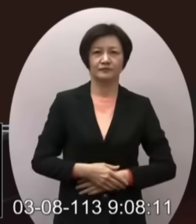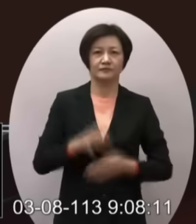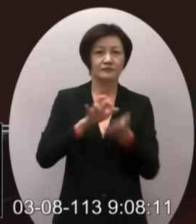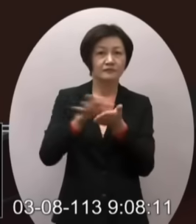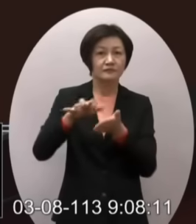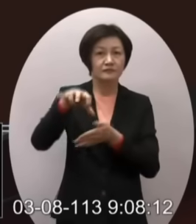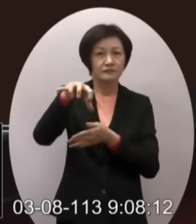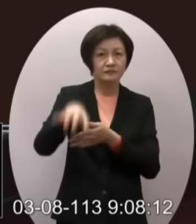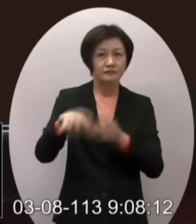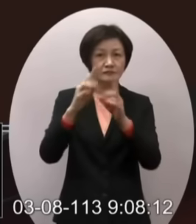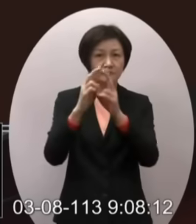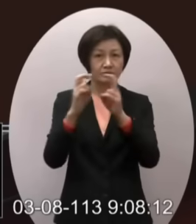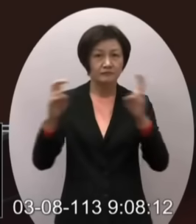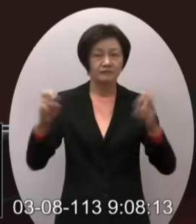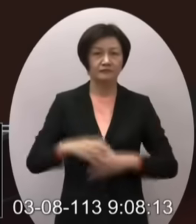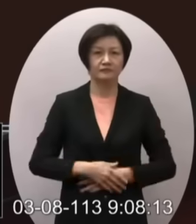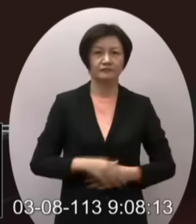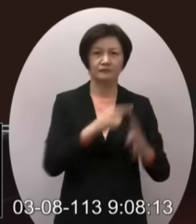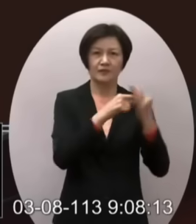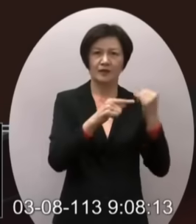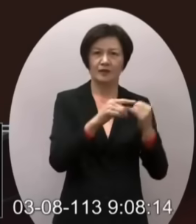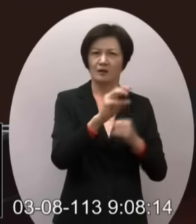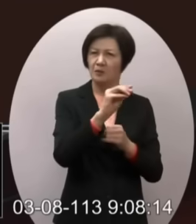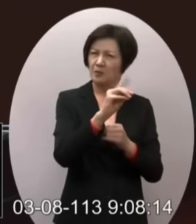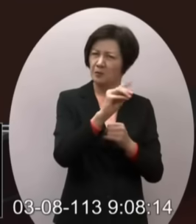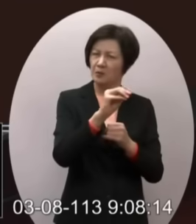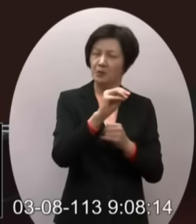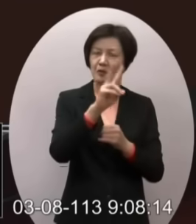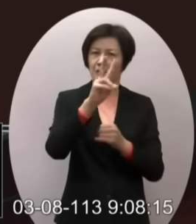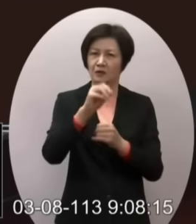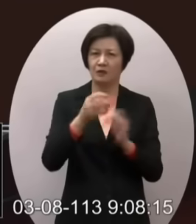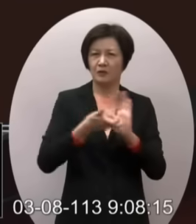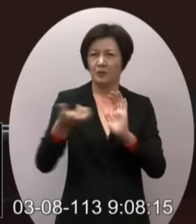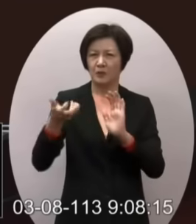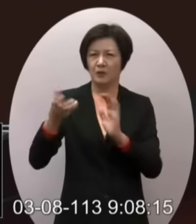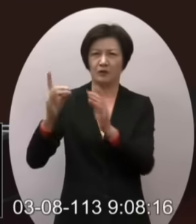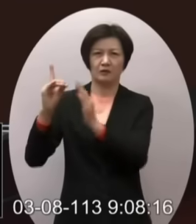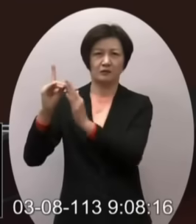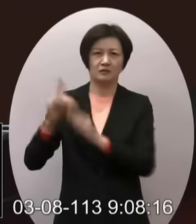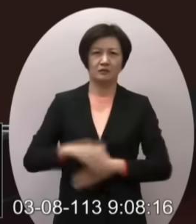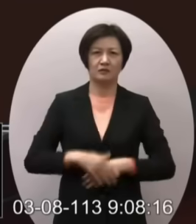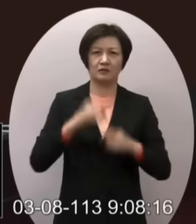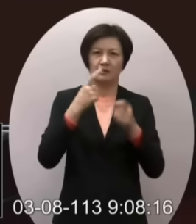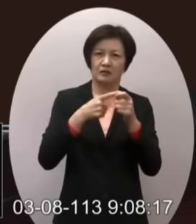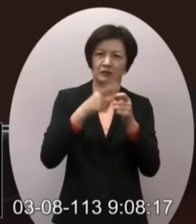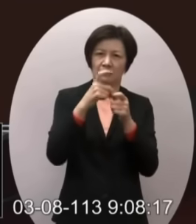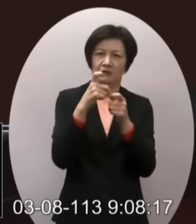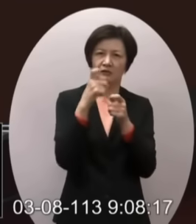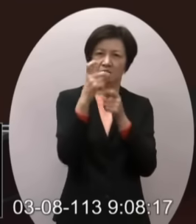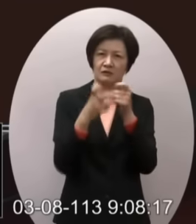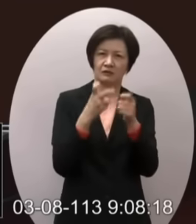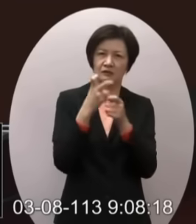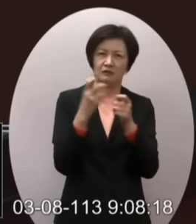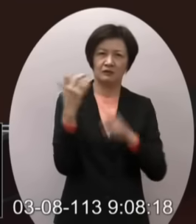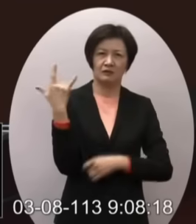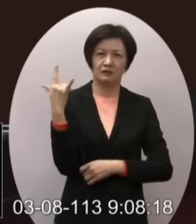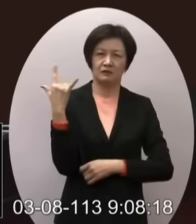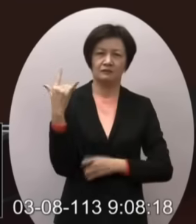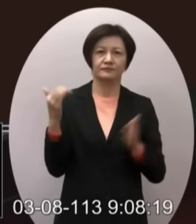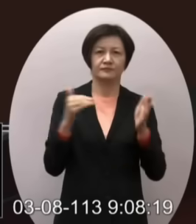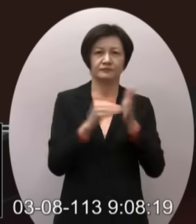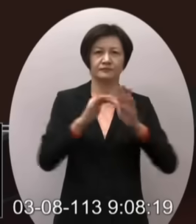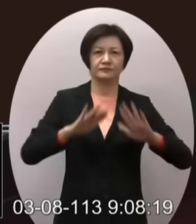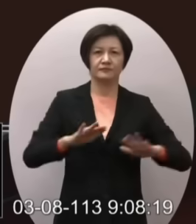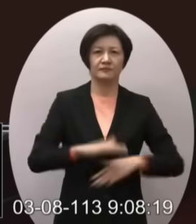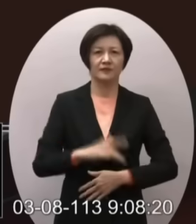城数万户的搬迁户，经过10多年的漫长等待，直到近日